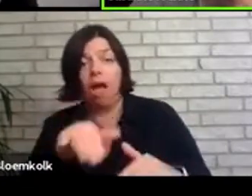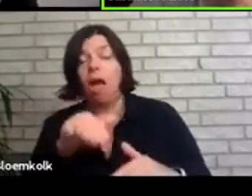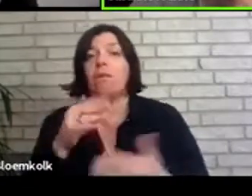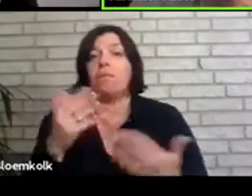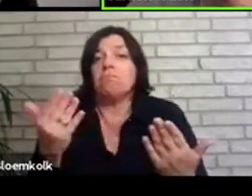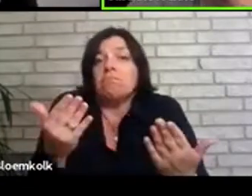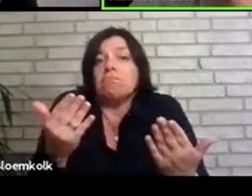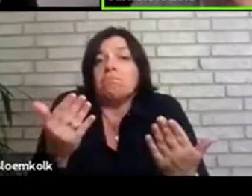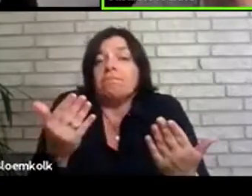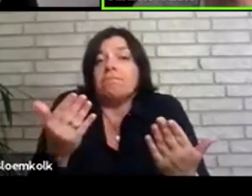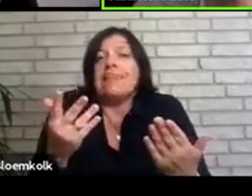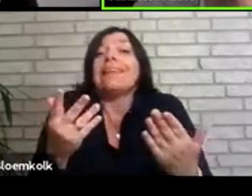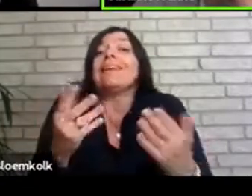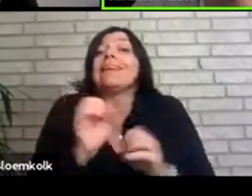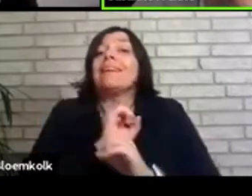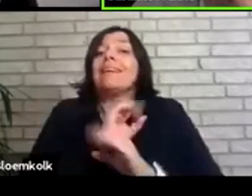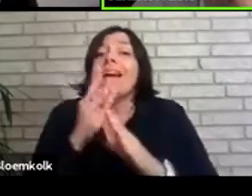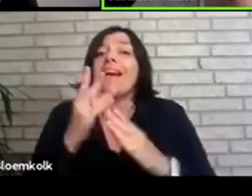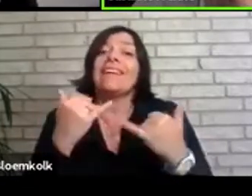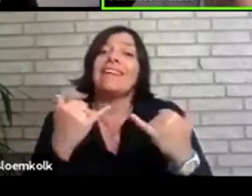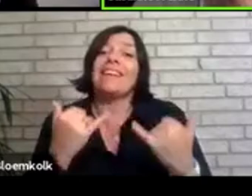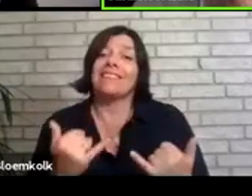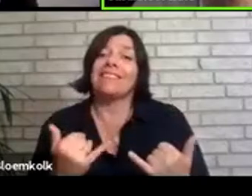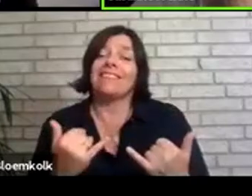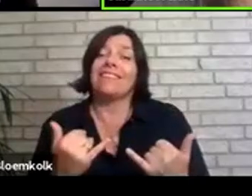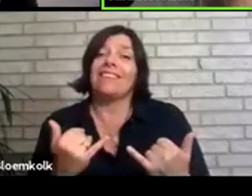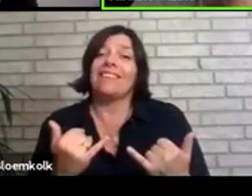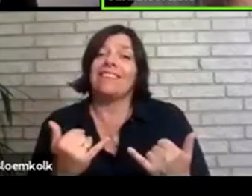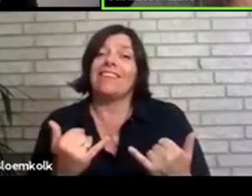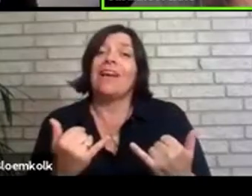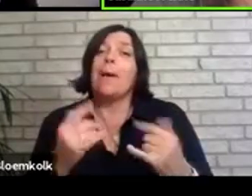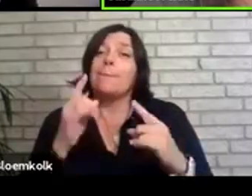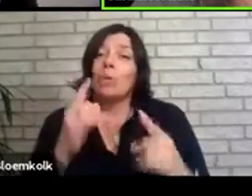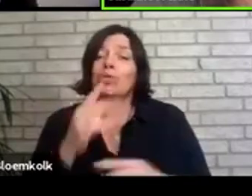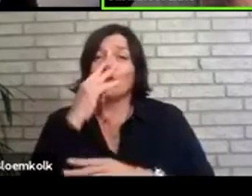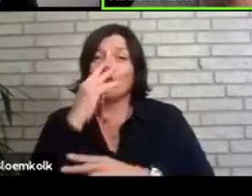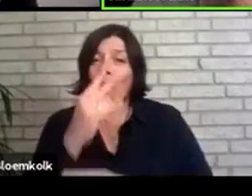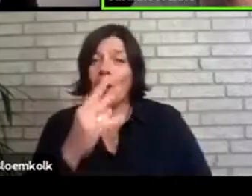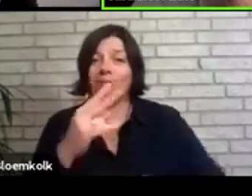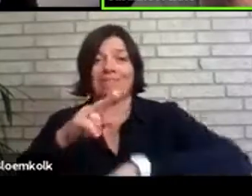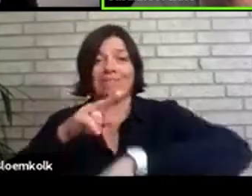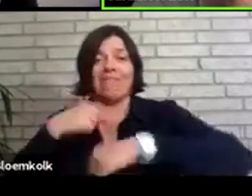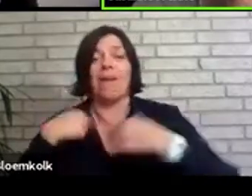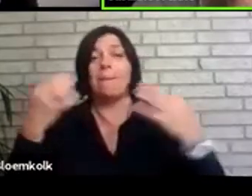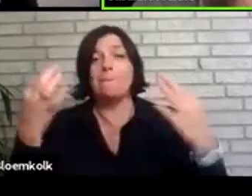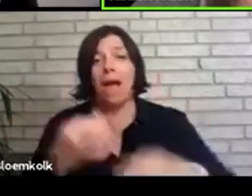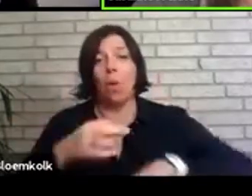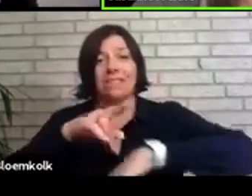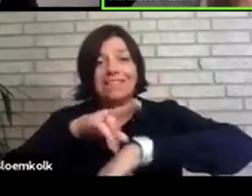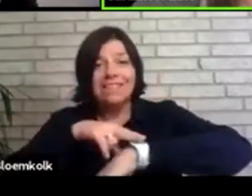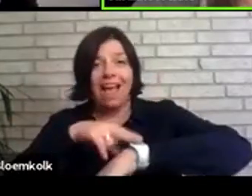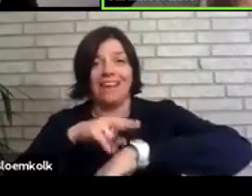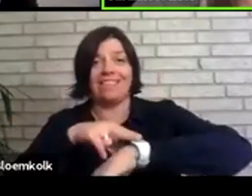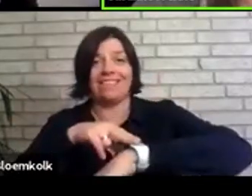nicht Zeit für neue Grünflächenkonzepte, da bin ich bei. Aber Zeit für den